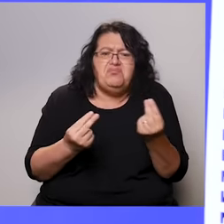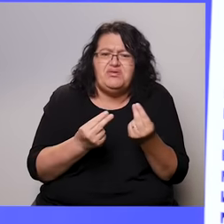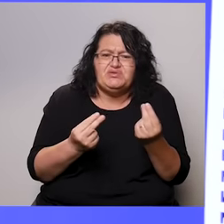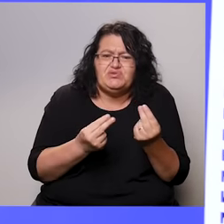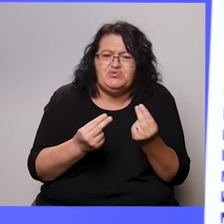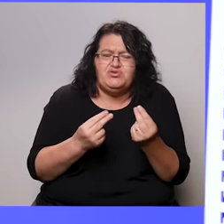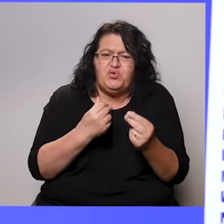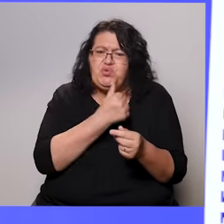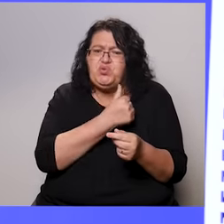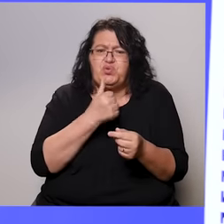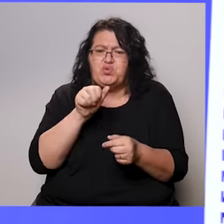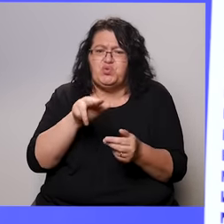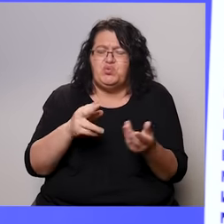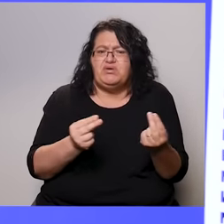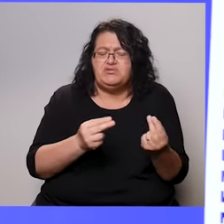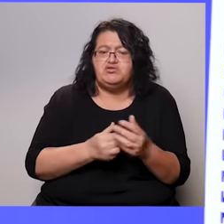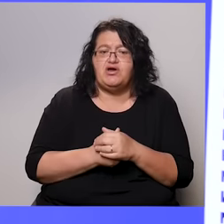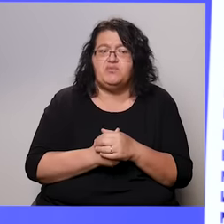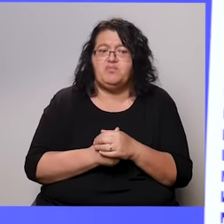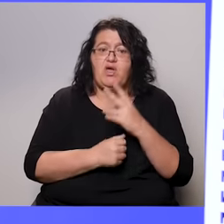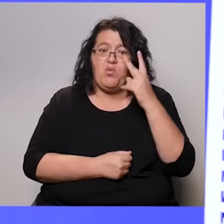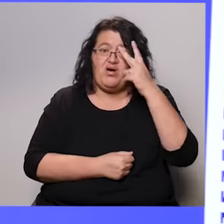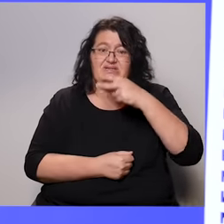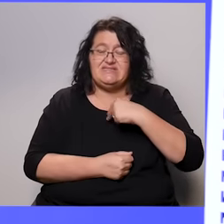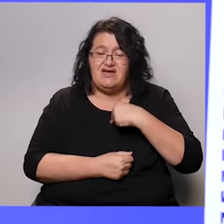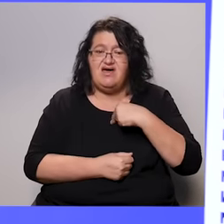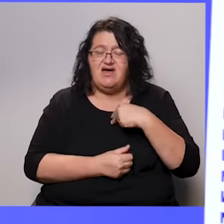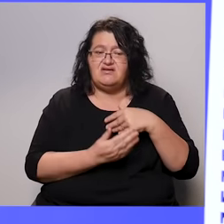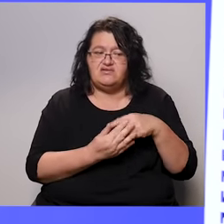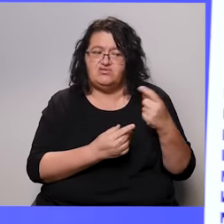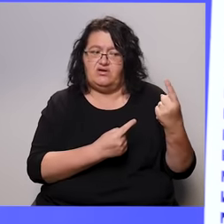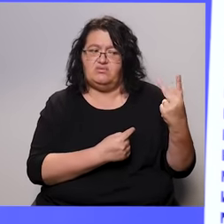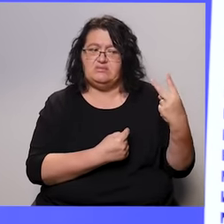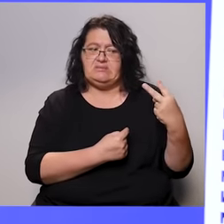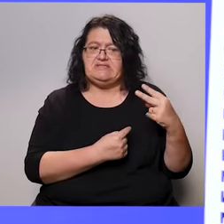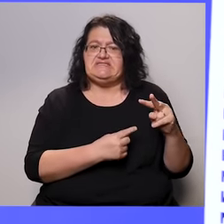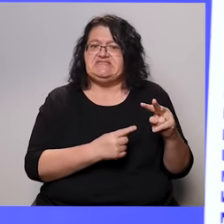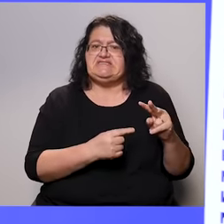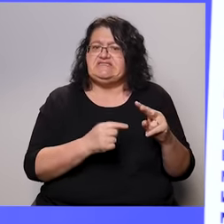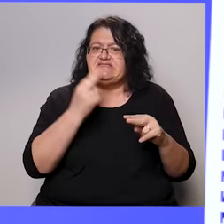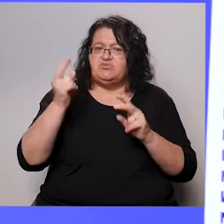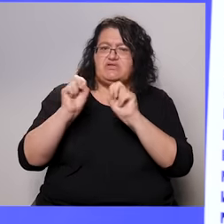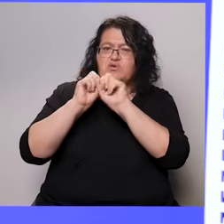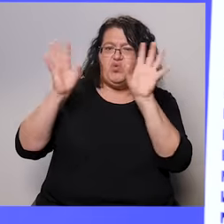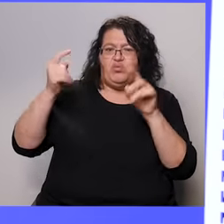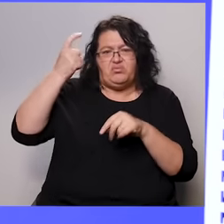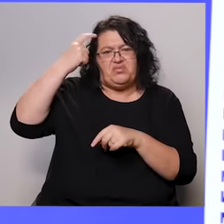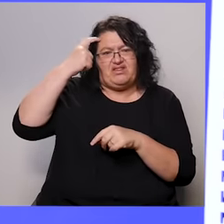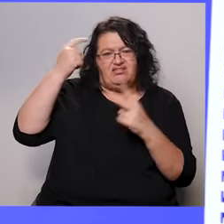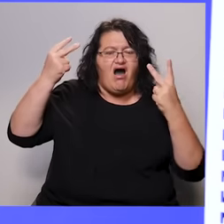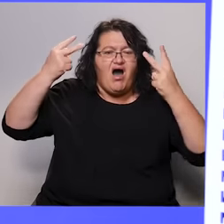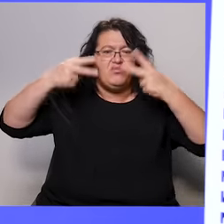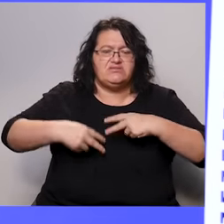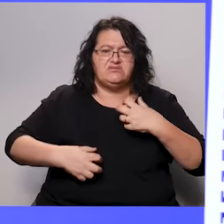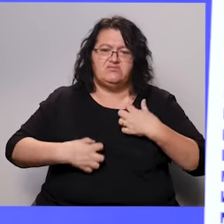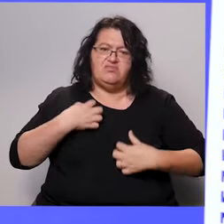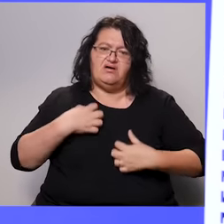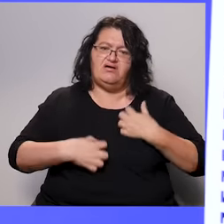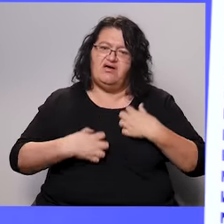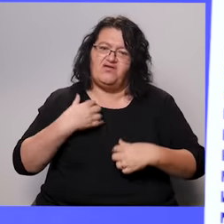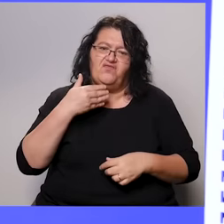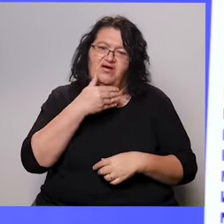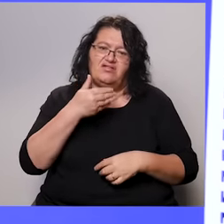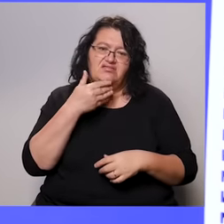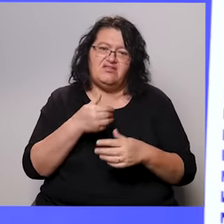nu. Și mi-am dat seama, atunci am luminat Dumnezeu, mi-am dat seama că mă enerva de fapt subiectul